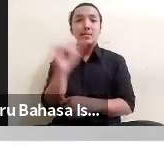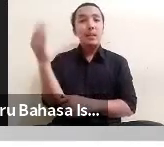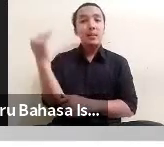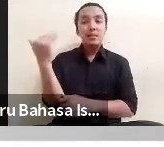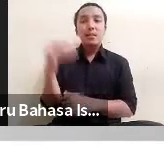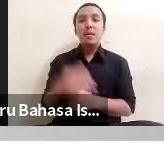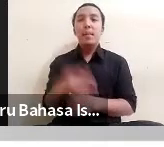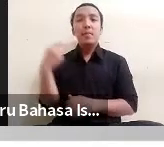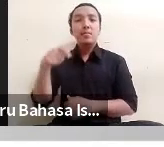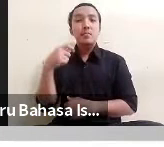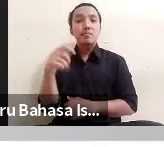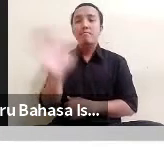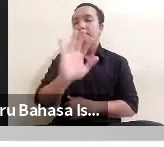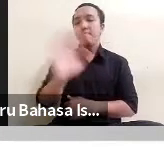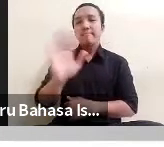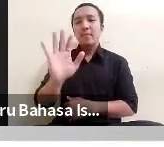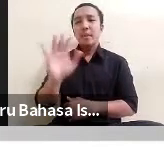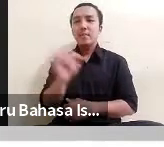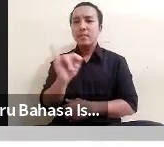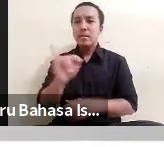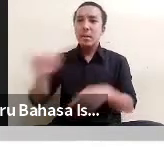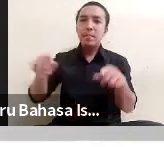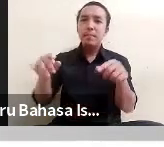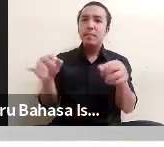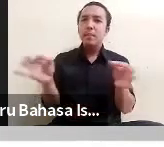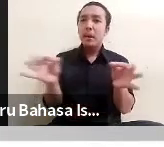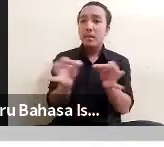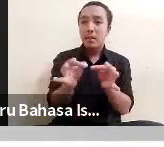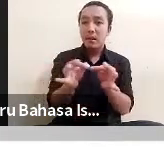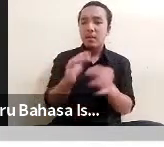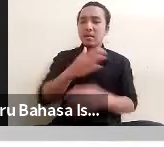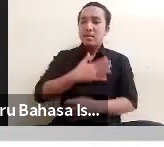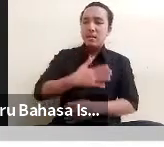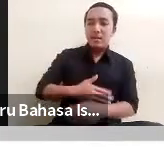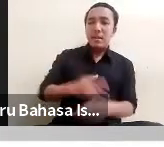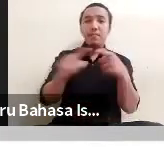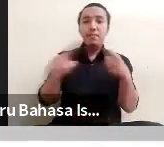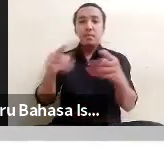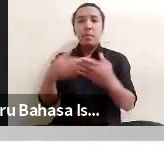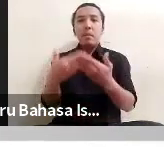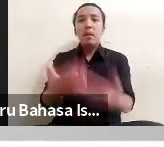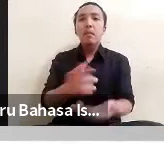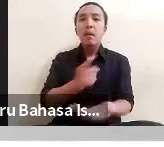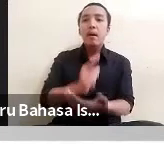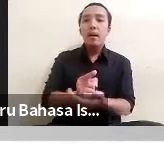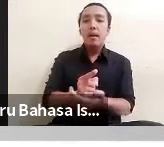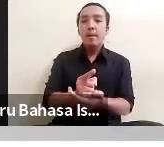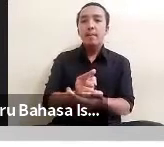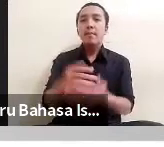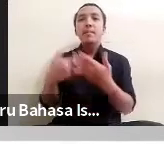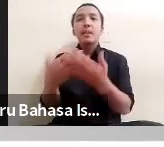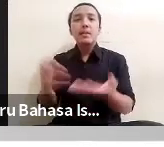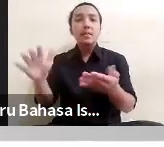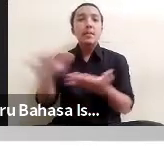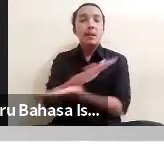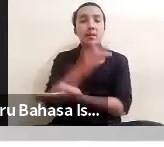pendekatannya berbasis belas kasihan, tetapi lebih kepada pemberian hak, kemudian memberikan kesempatan untuk